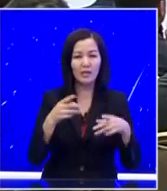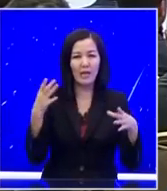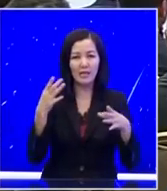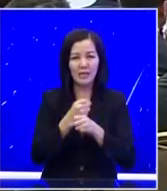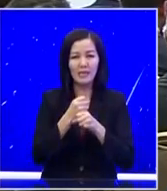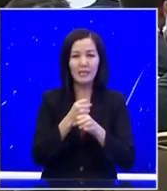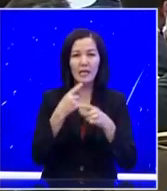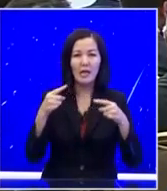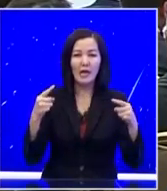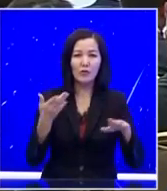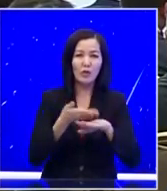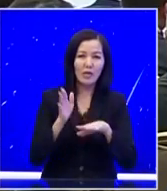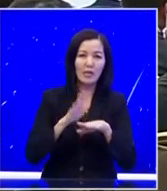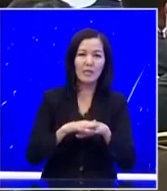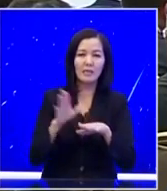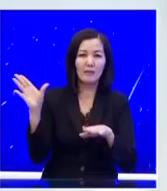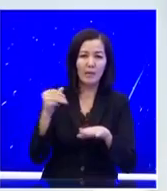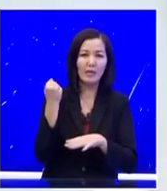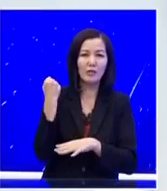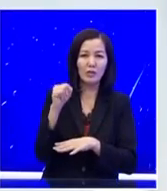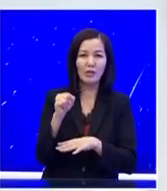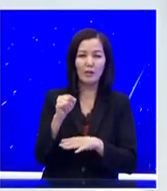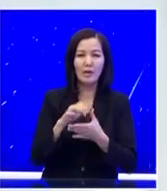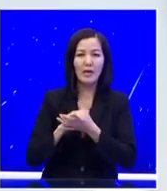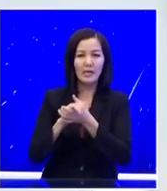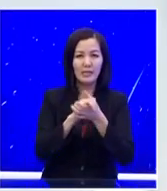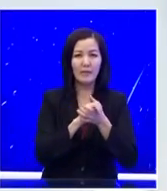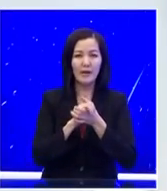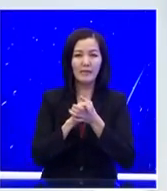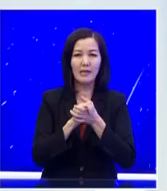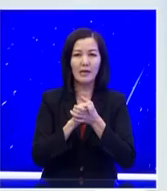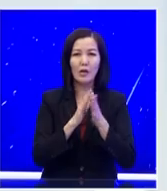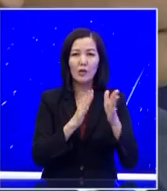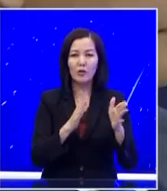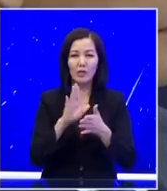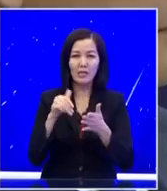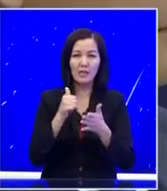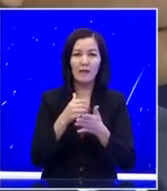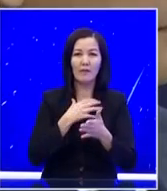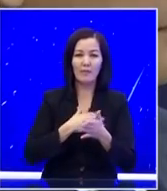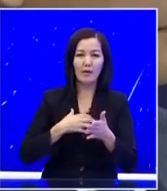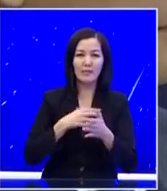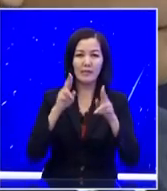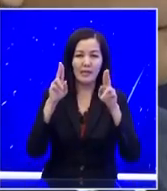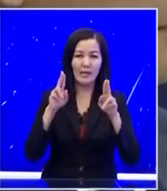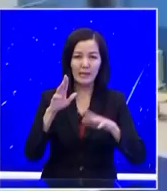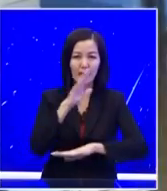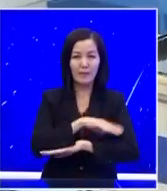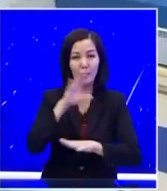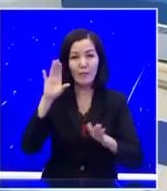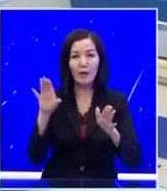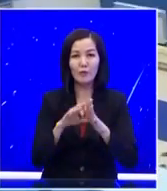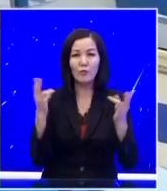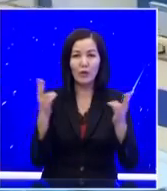мен түрлі сынақтардан сүрінбей өтуіміздің кілті ынтымақта, тұтастық, тұрақтылық кепілі. Тәртіпке бағынған ел құл болмайды дейді.